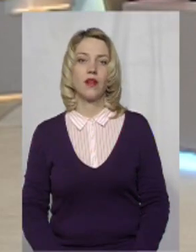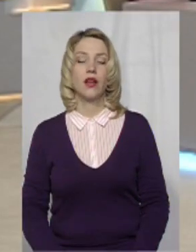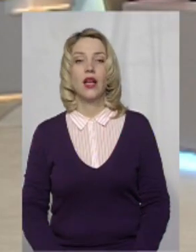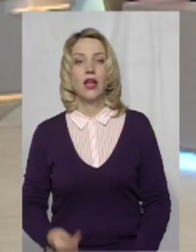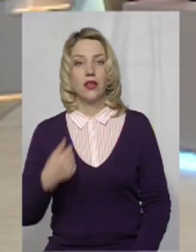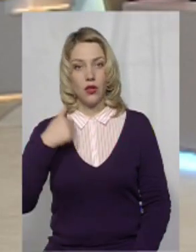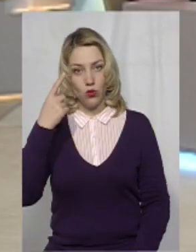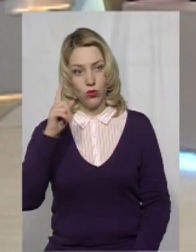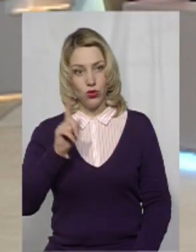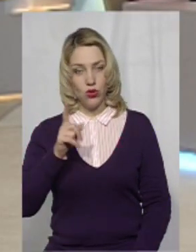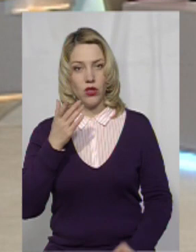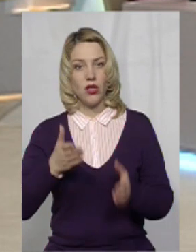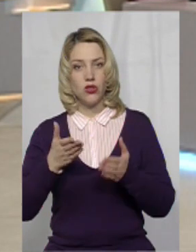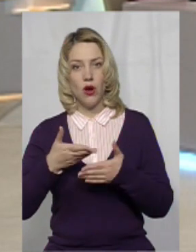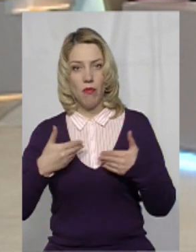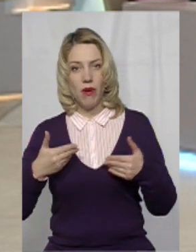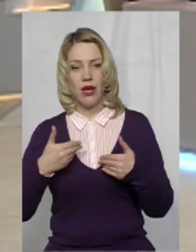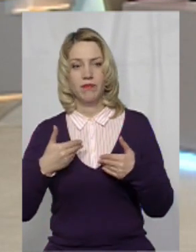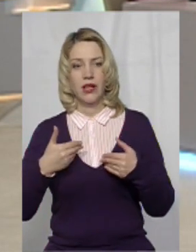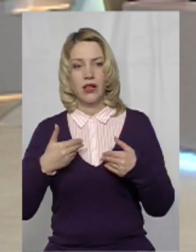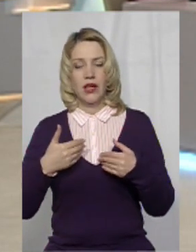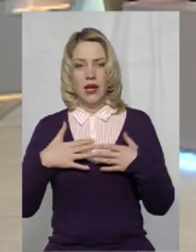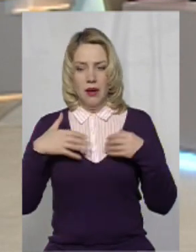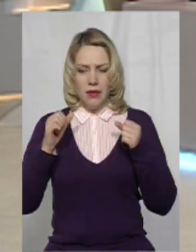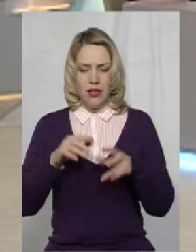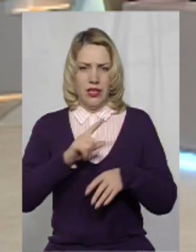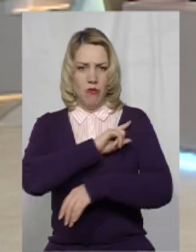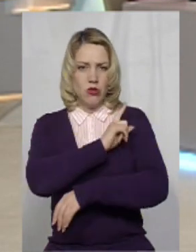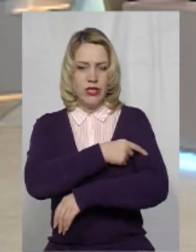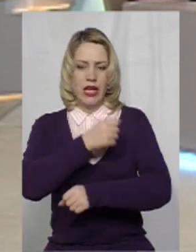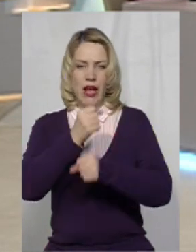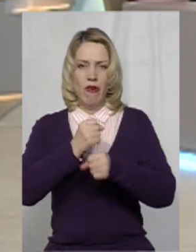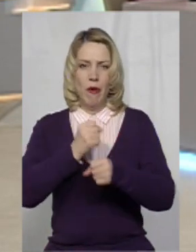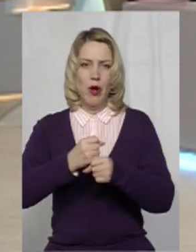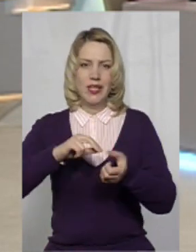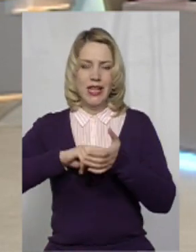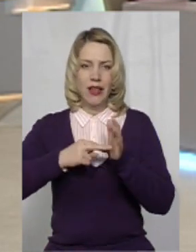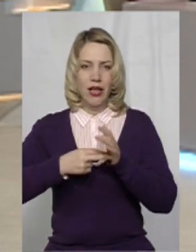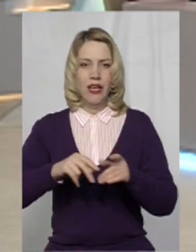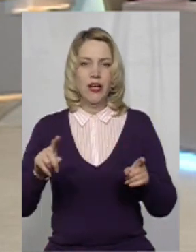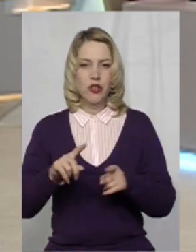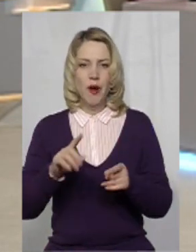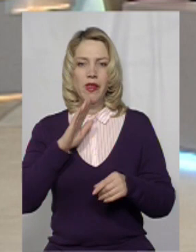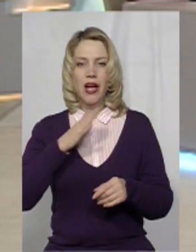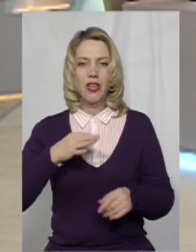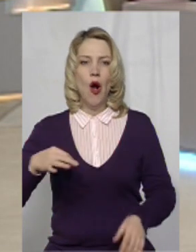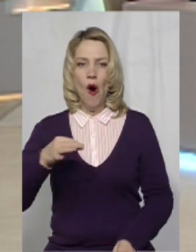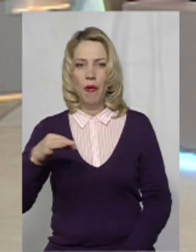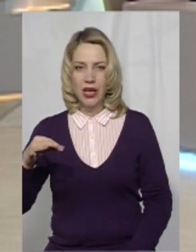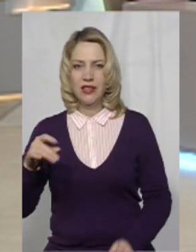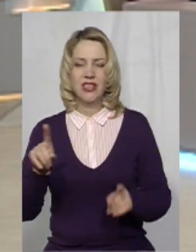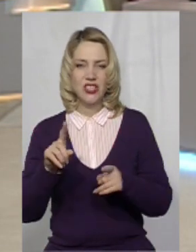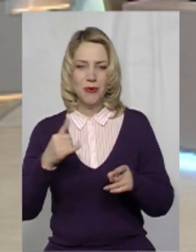Значить, я думаю, що якщо ми прикладемо сьогодні правильно зусилля в розробці стратегії для тої області, щоб в